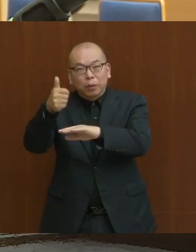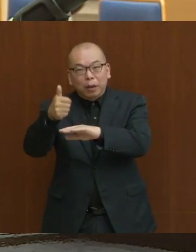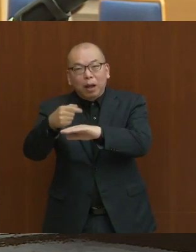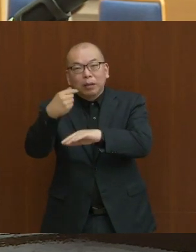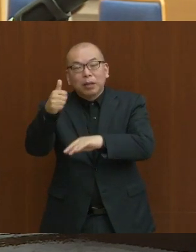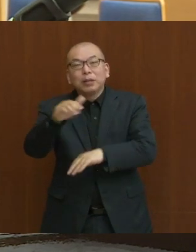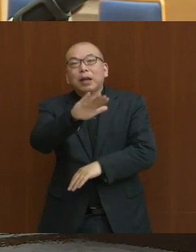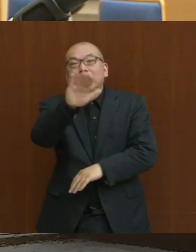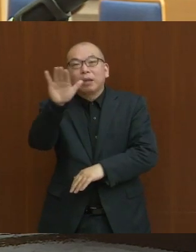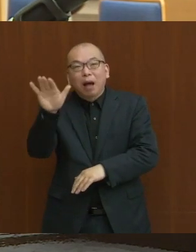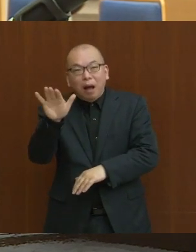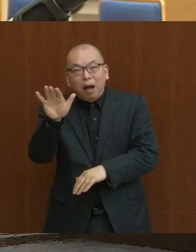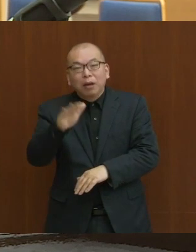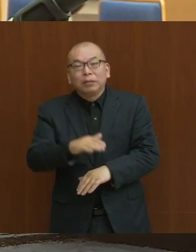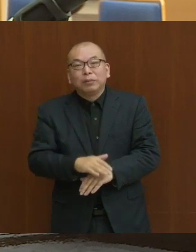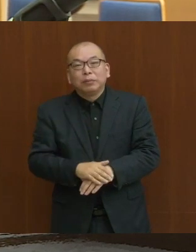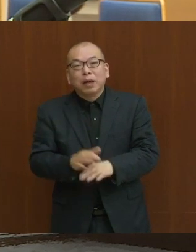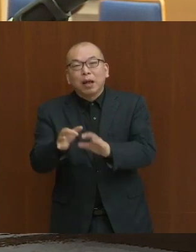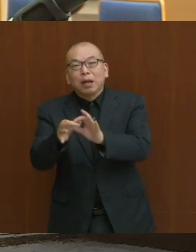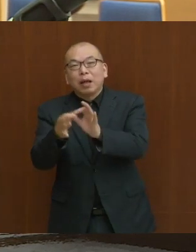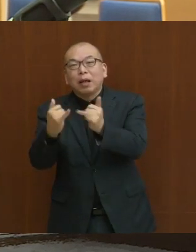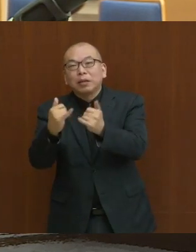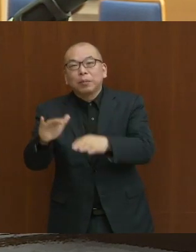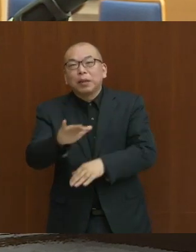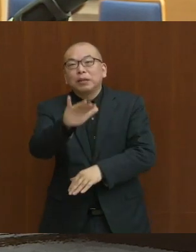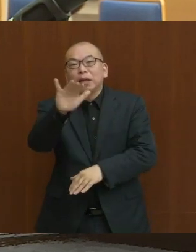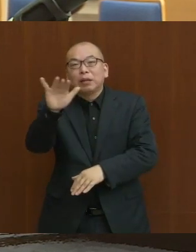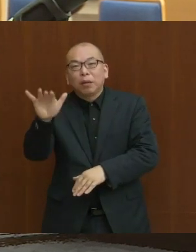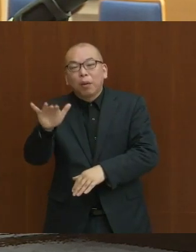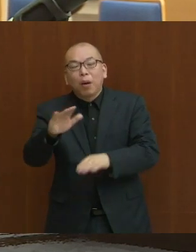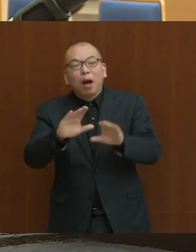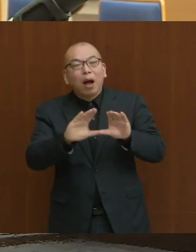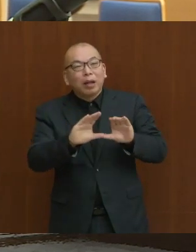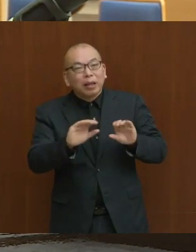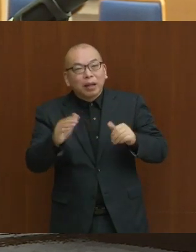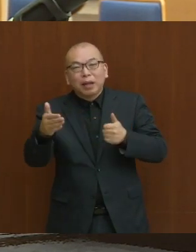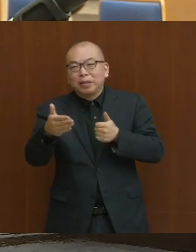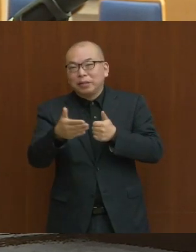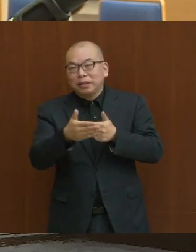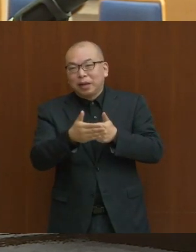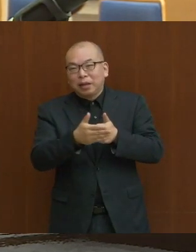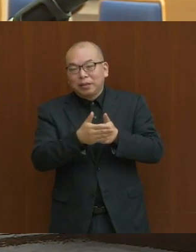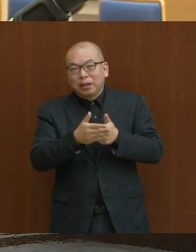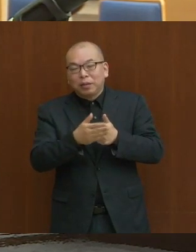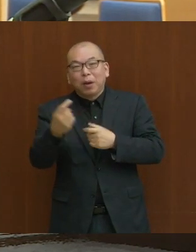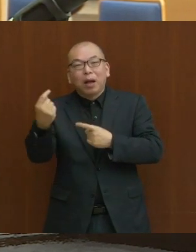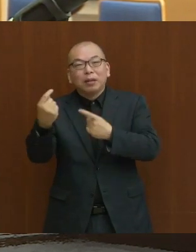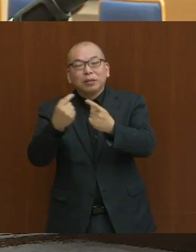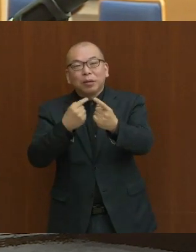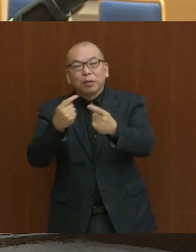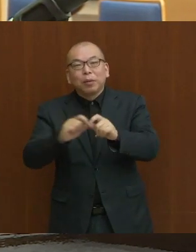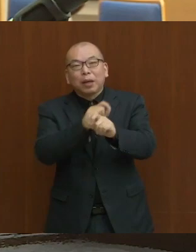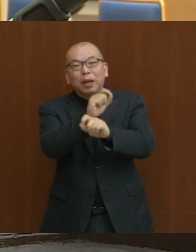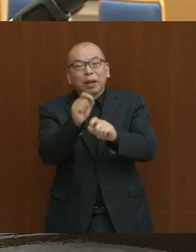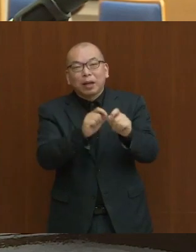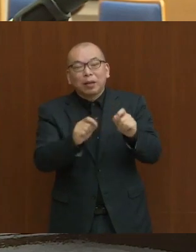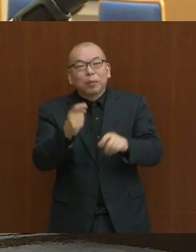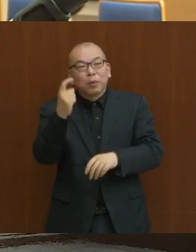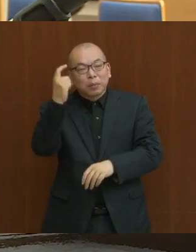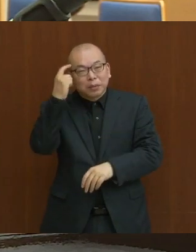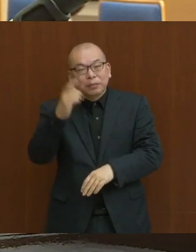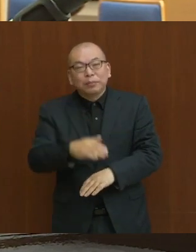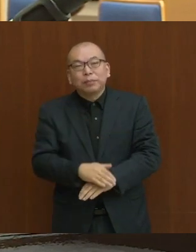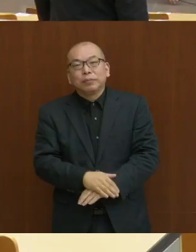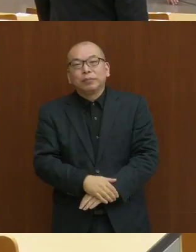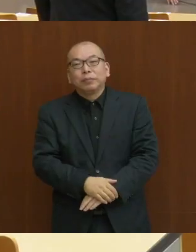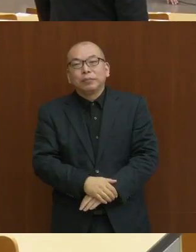方並びに関係者の皆様の温かいご支援、ご指導の賜物であると感謝しております